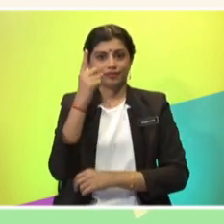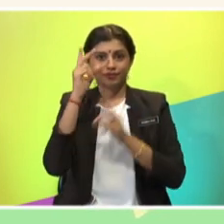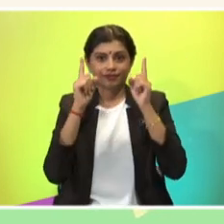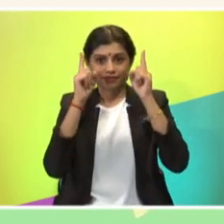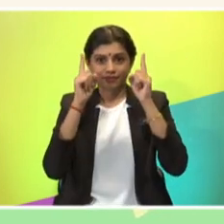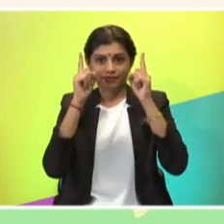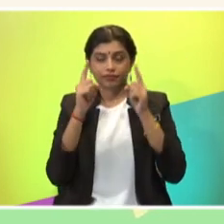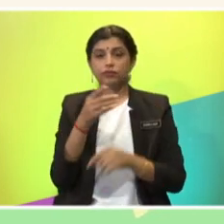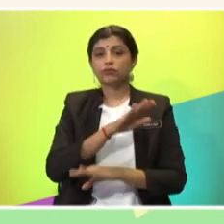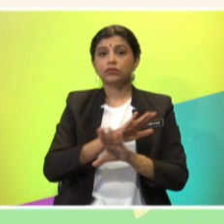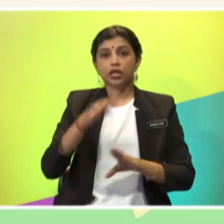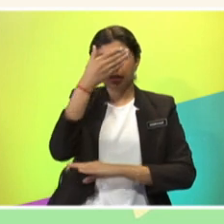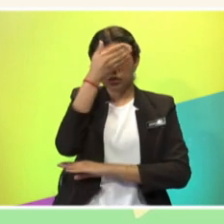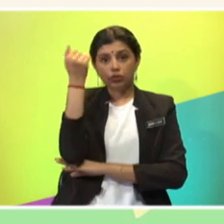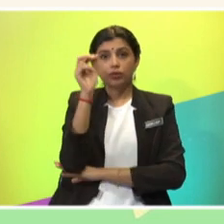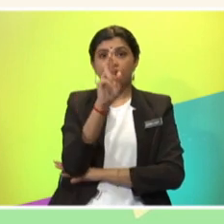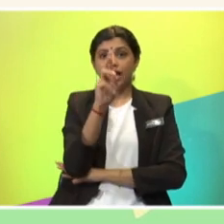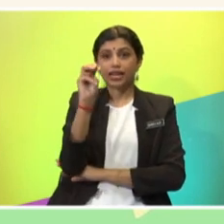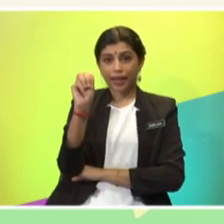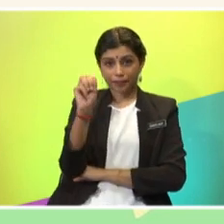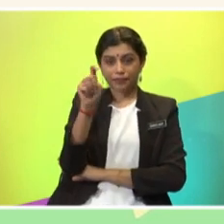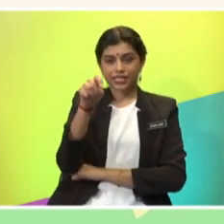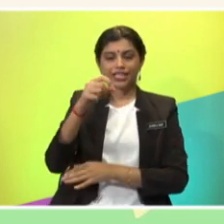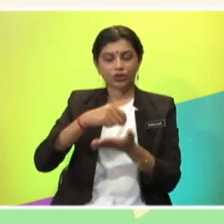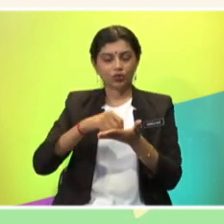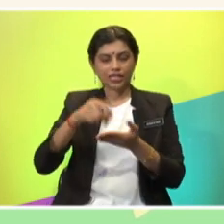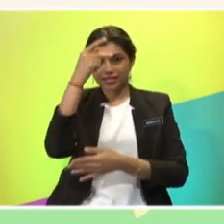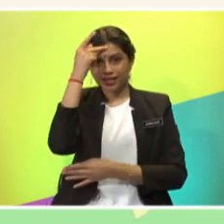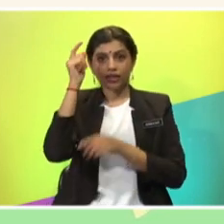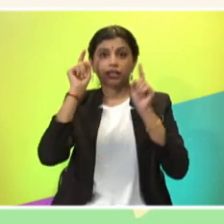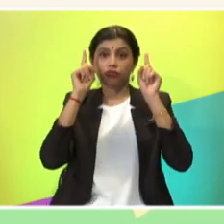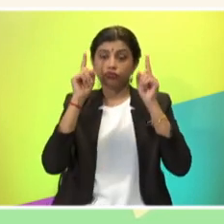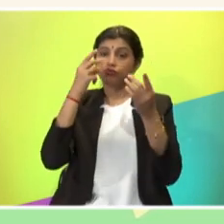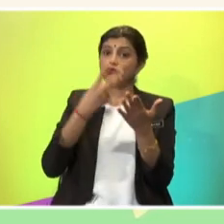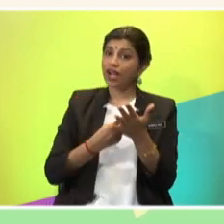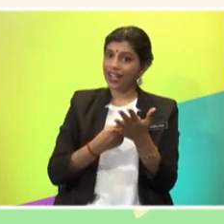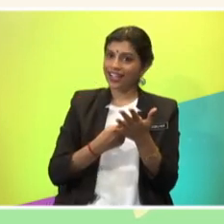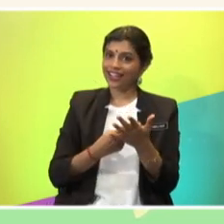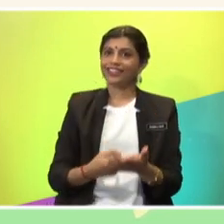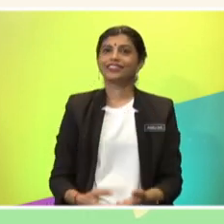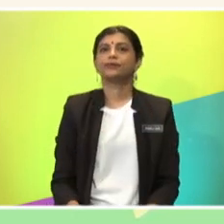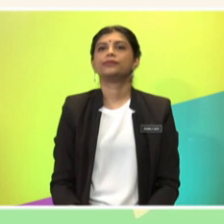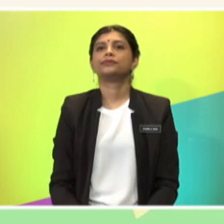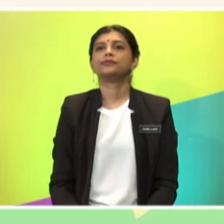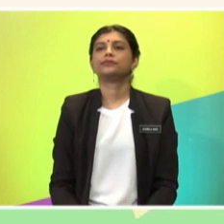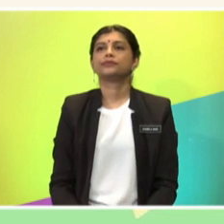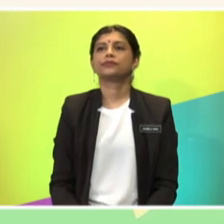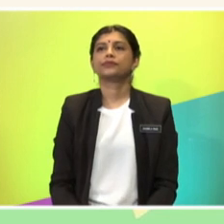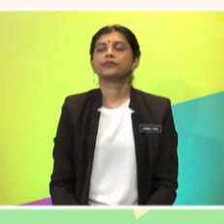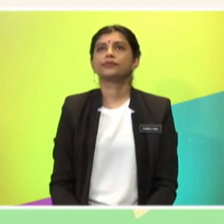RM. Okey. Jadi selepas tu kita kaitkan dengan pelajaran topik yang lalu, ya.